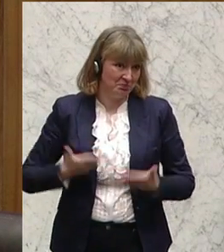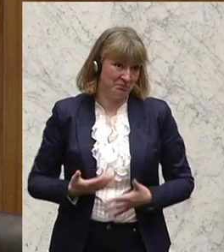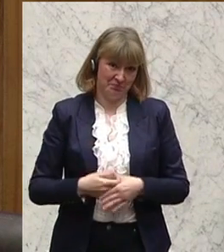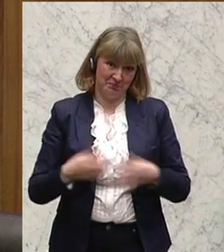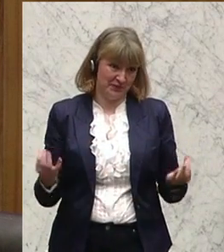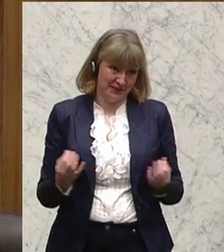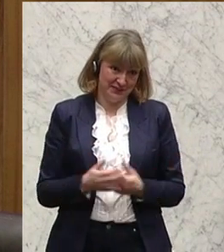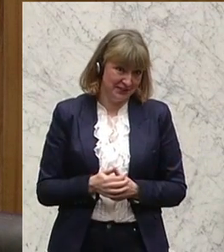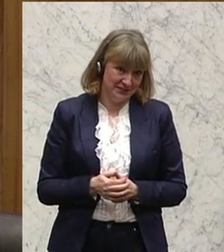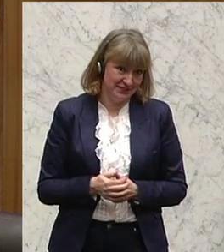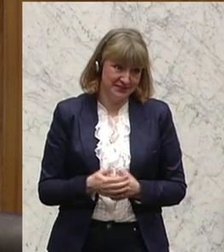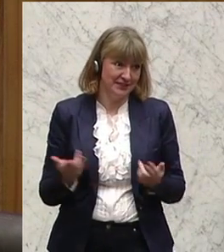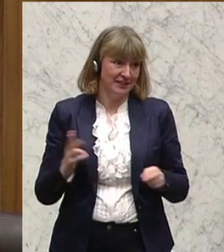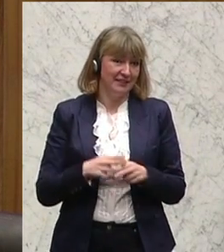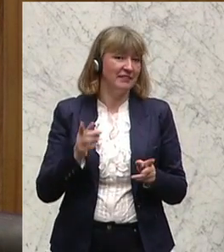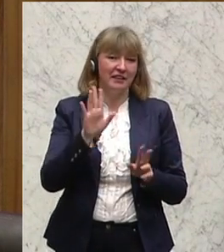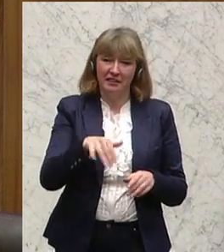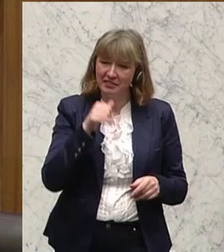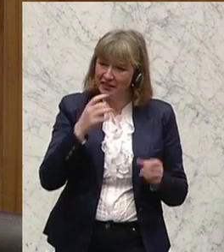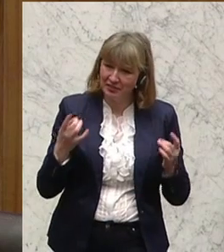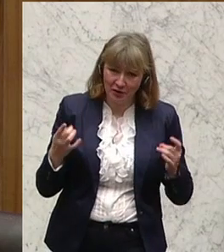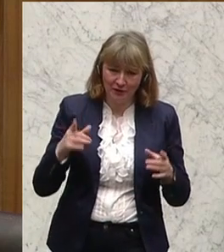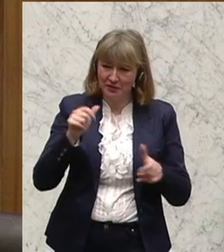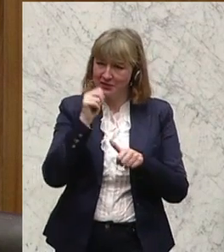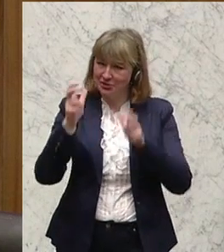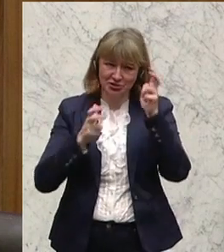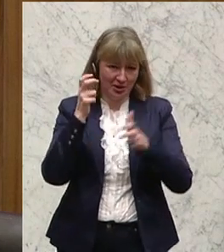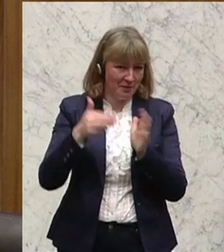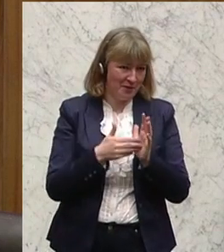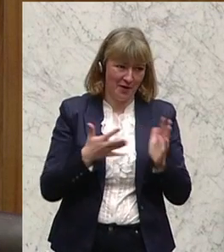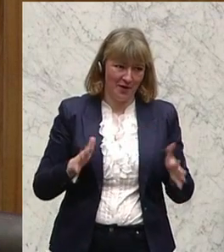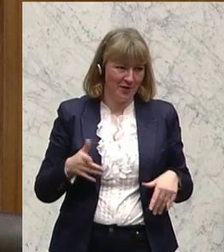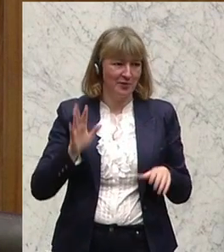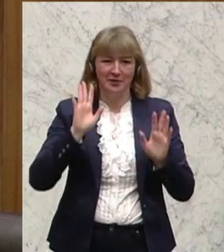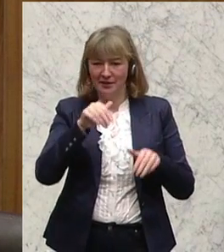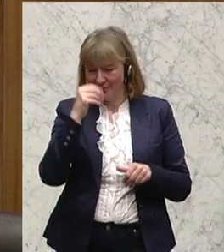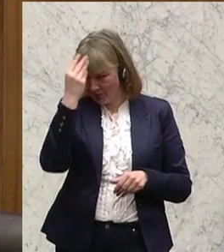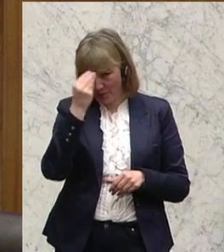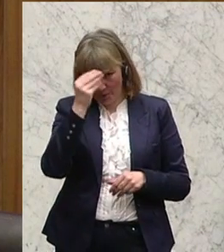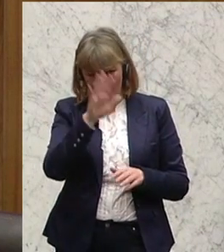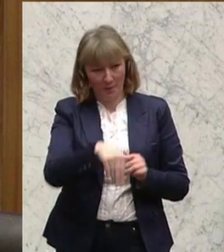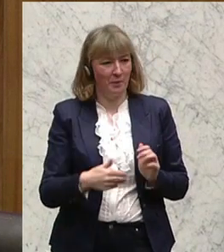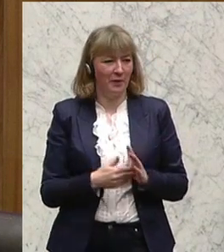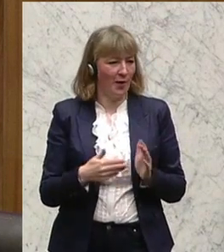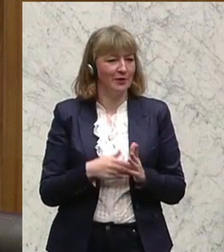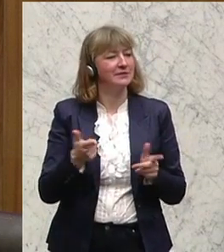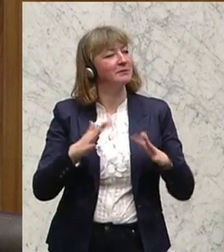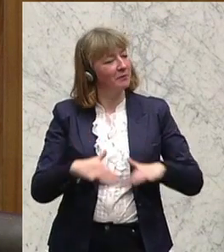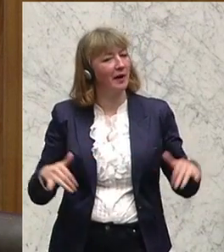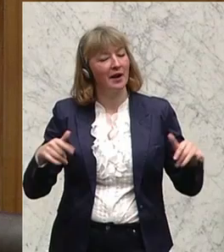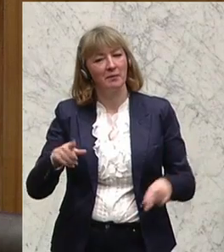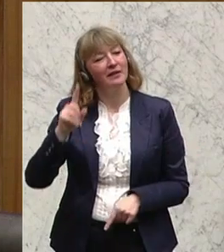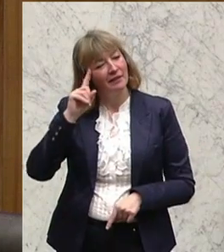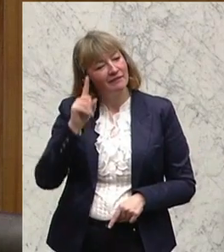nichts. Sei nicht böse, nicht nervös, schrei nicht herum, sei nicht dumm. Ja, das Parlament